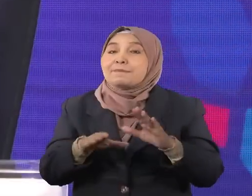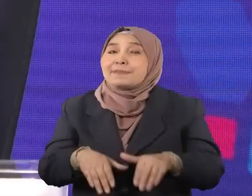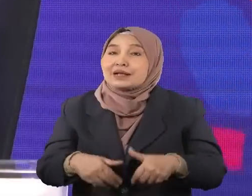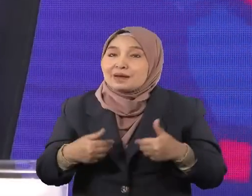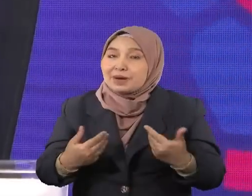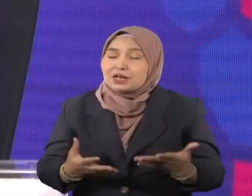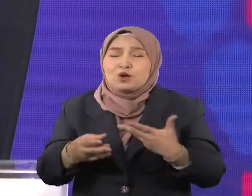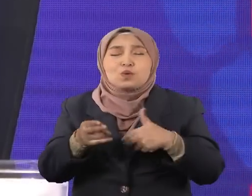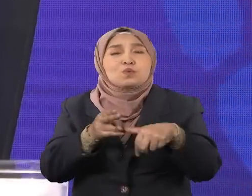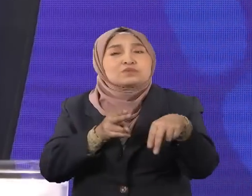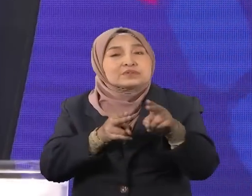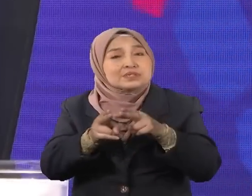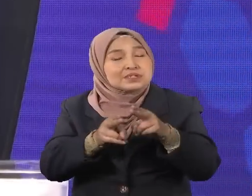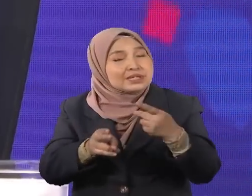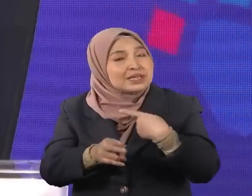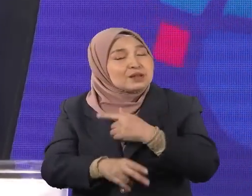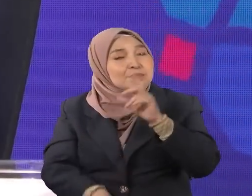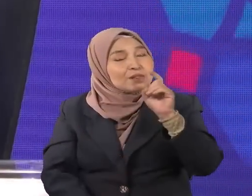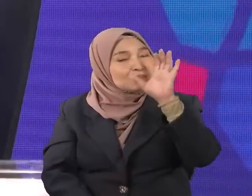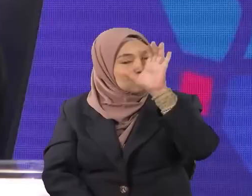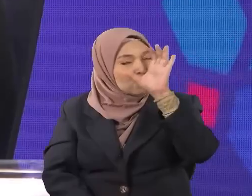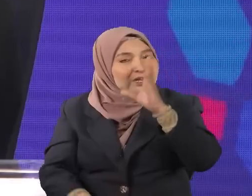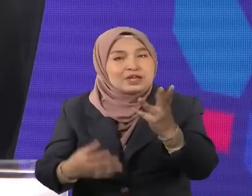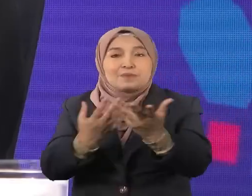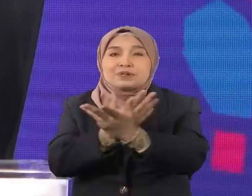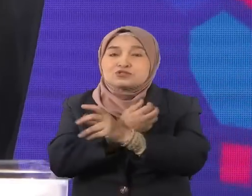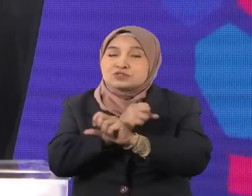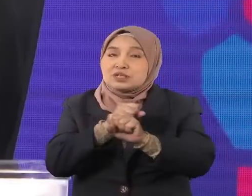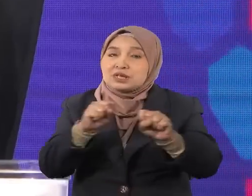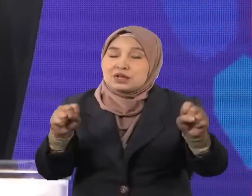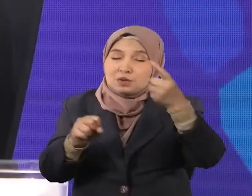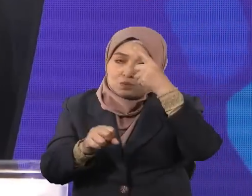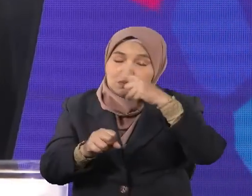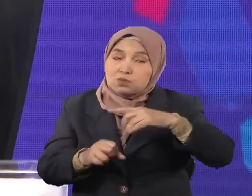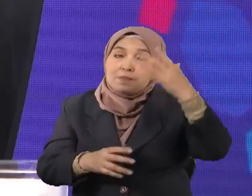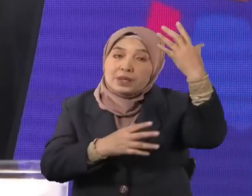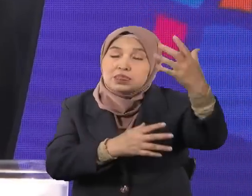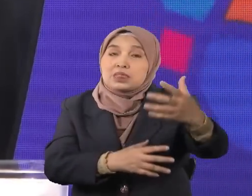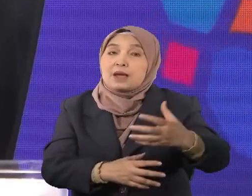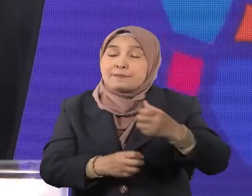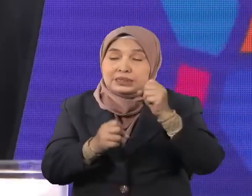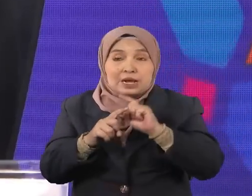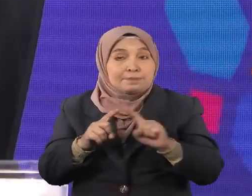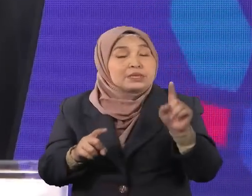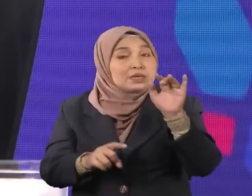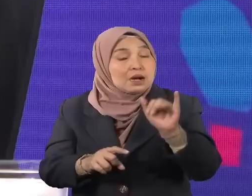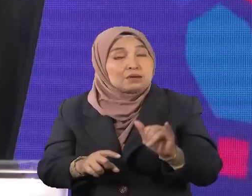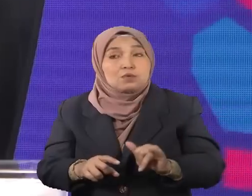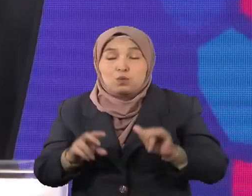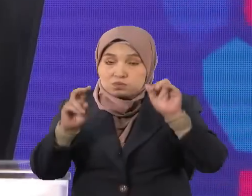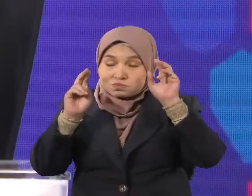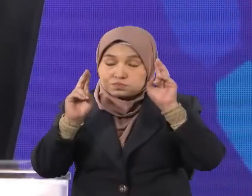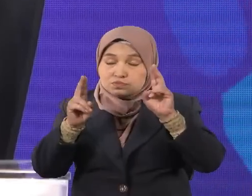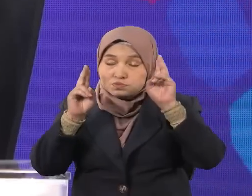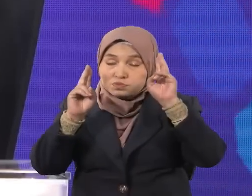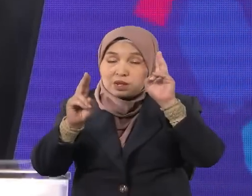tu usahalah yang kita perlu cari, kita perlu bersedia. Betul. Ustaz Fas untuk menggapai. Tapi yang kita apa yang Ustaz kongsikan,